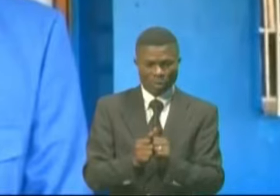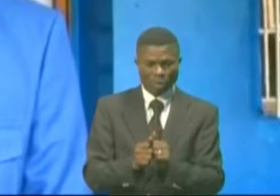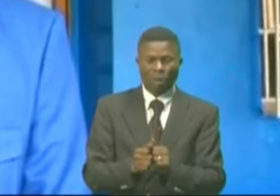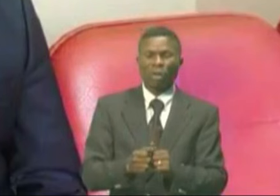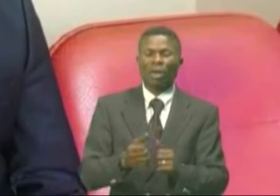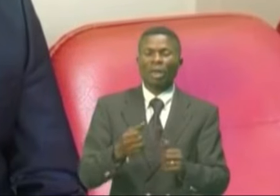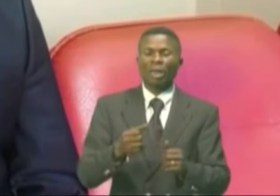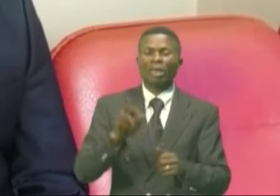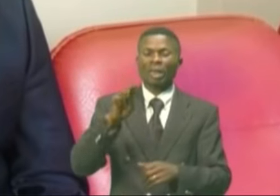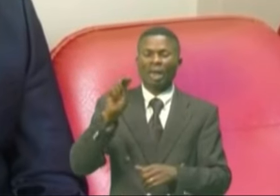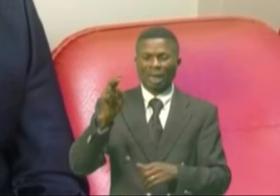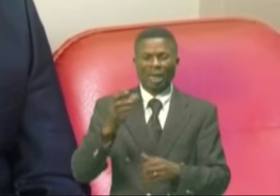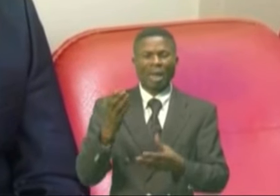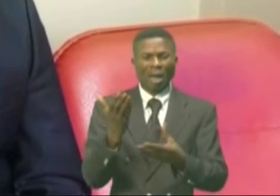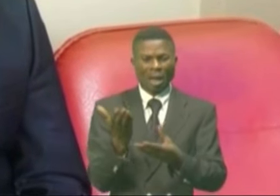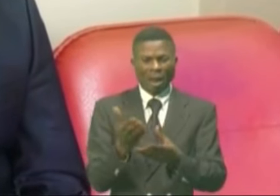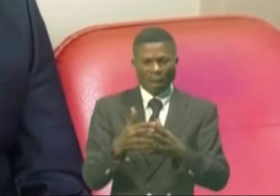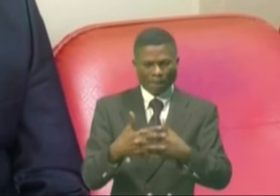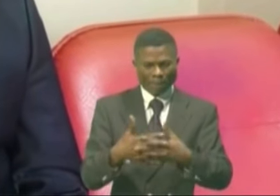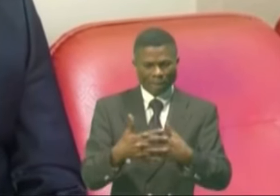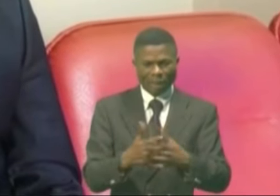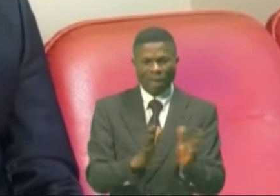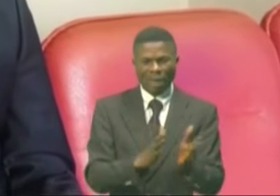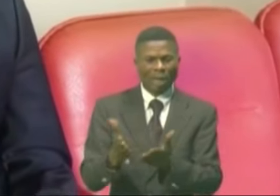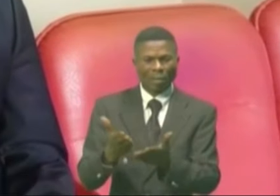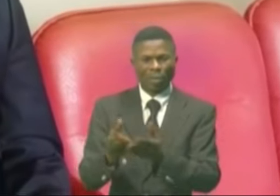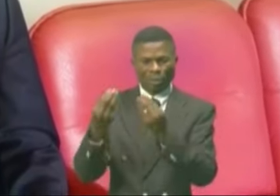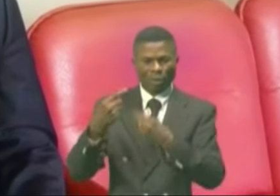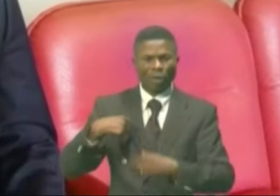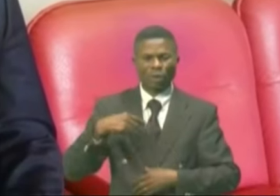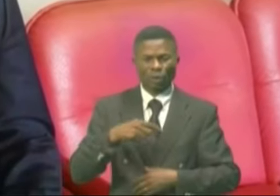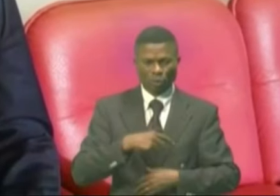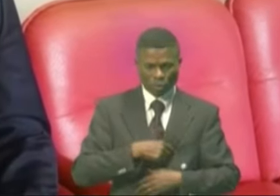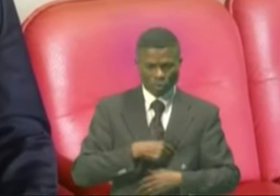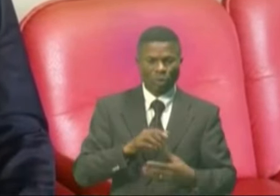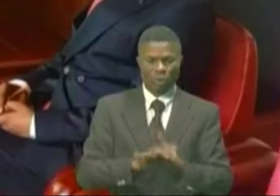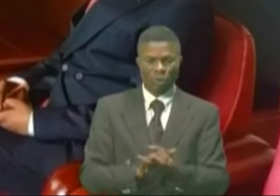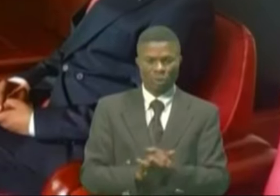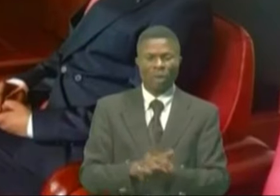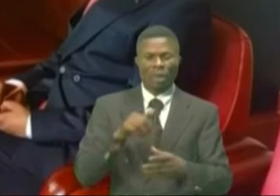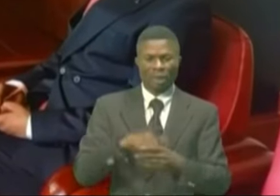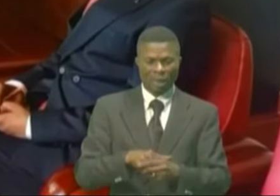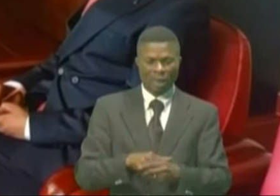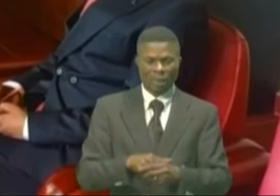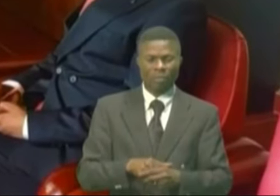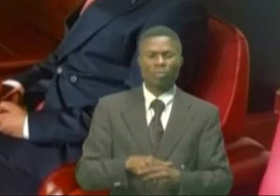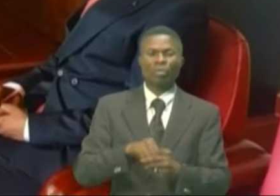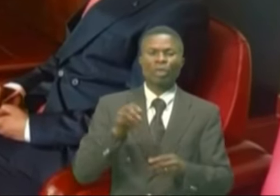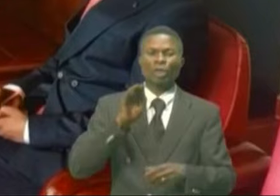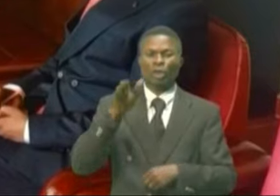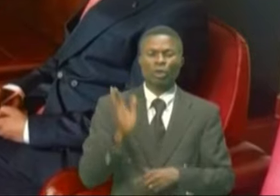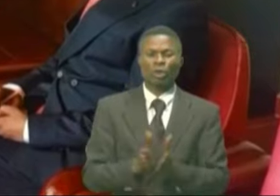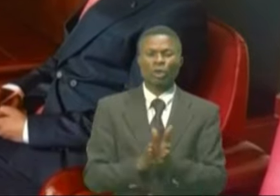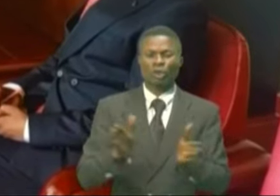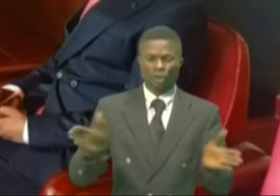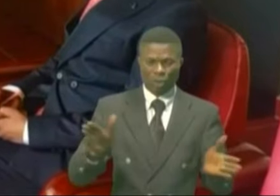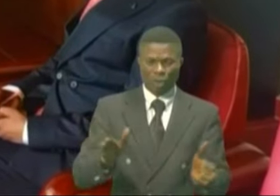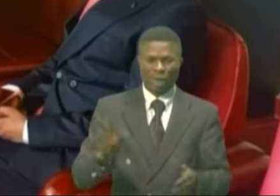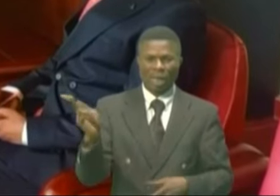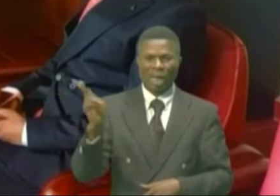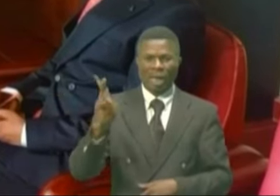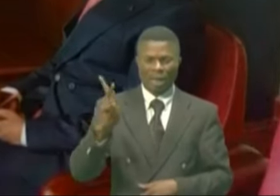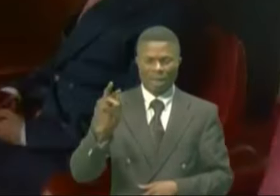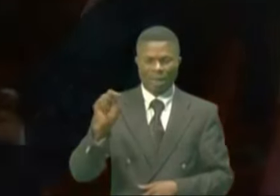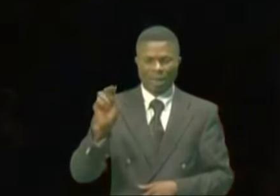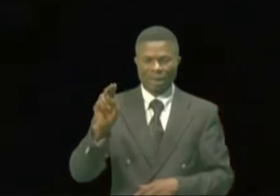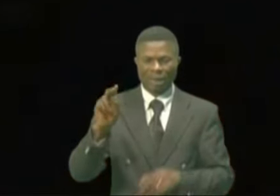de la RTNC. Disons que Jeff Chocha, chef d'exploitation Régie TV, a été dans la suite du directeur provincial de la RTNC Kassai